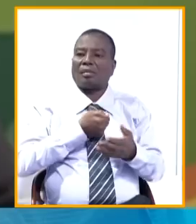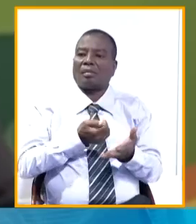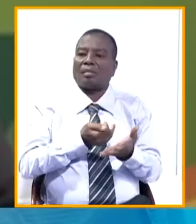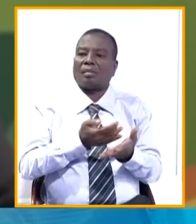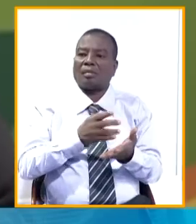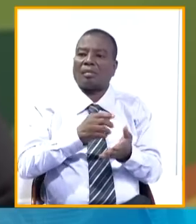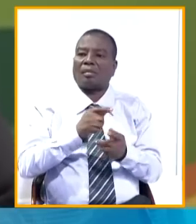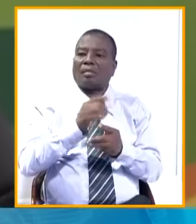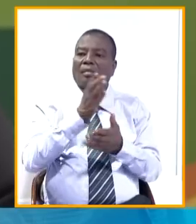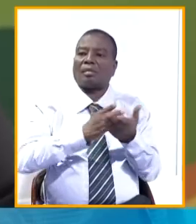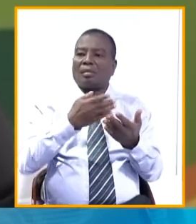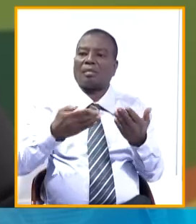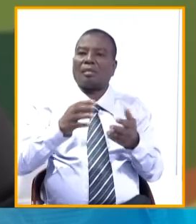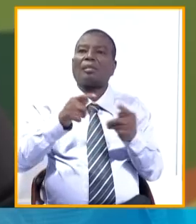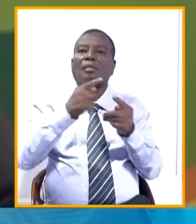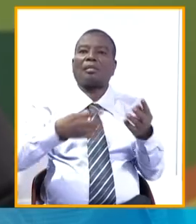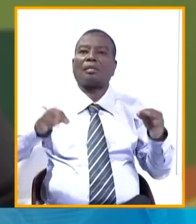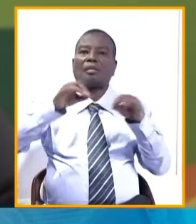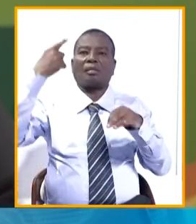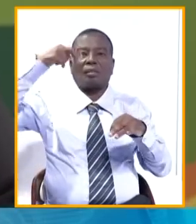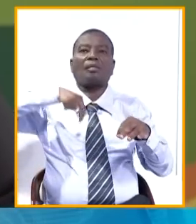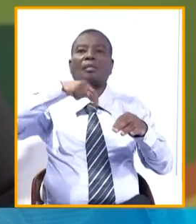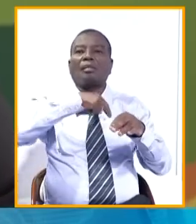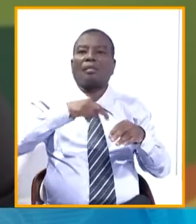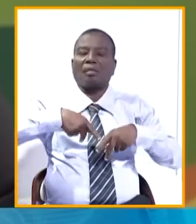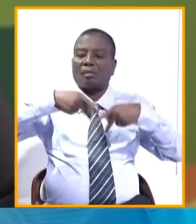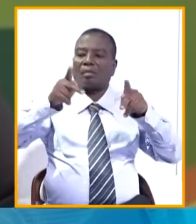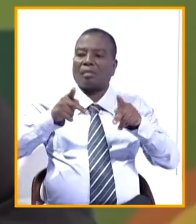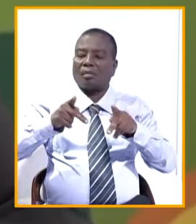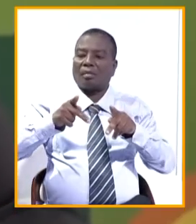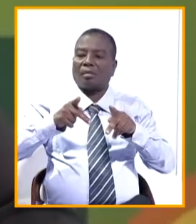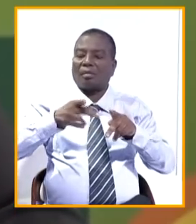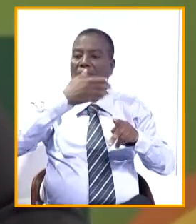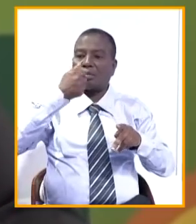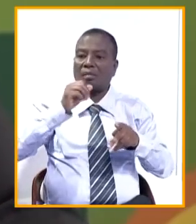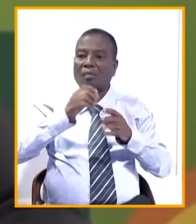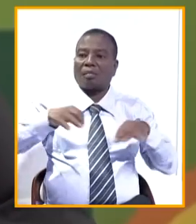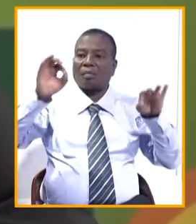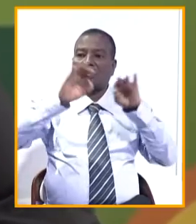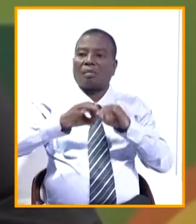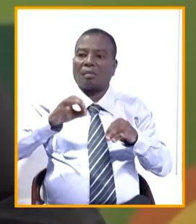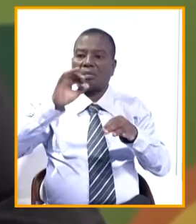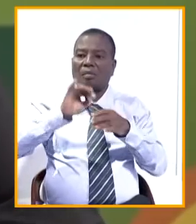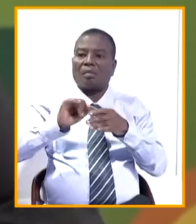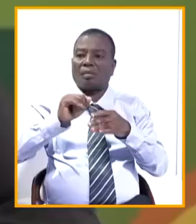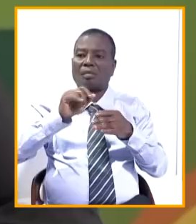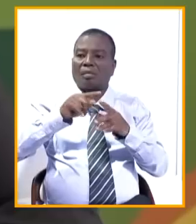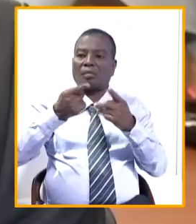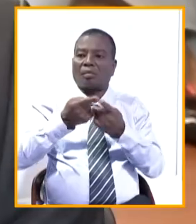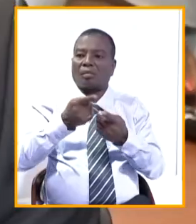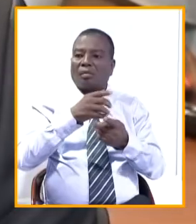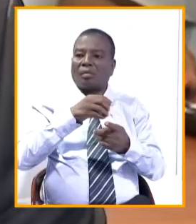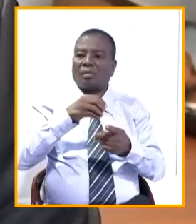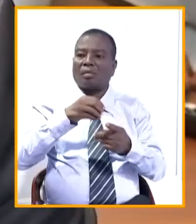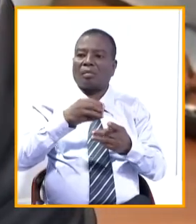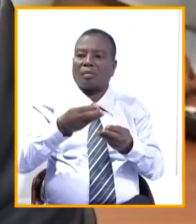quelque chose de très important pour nous, parce qu'il doit permettre une meilleure valorisation du potentiel. Et ça, nous y comptons.